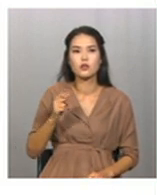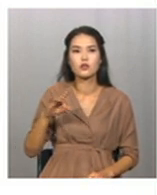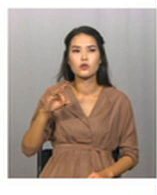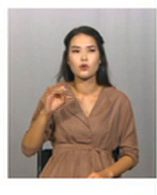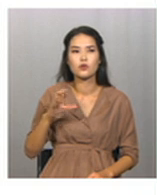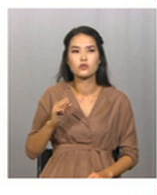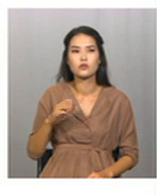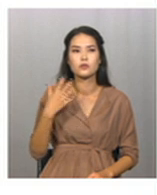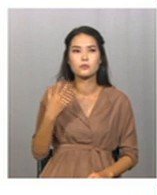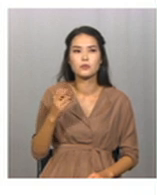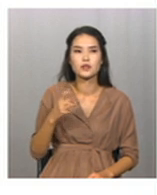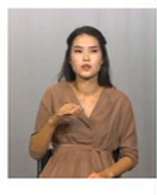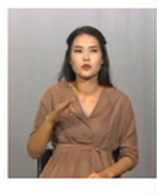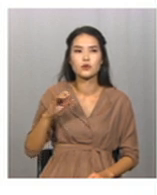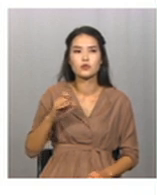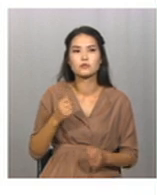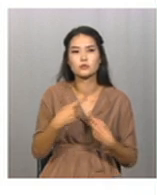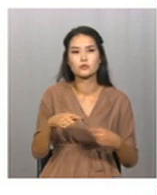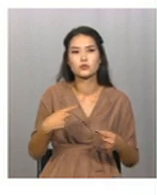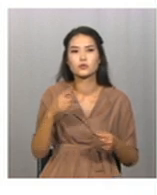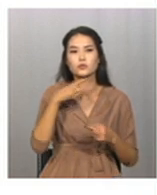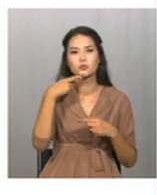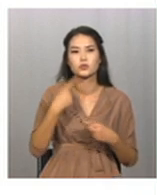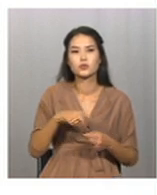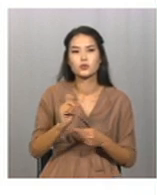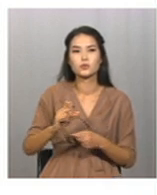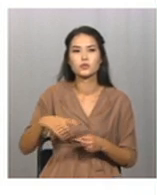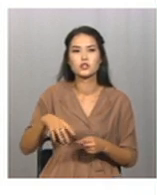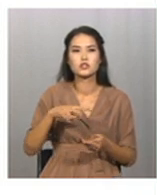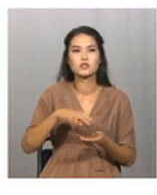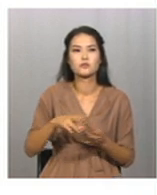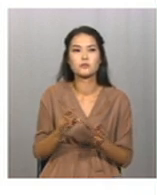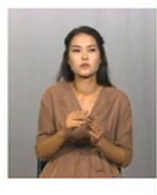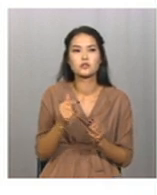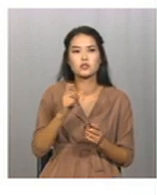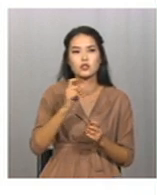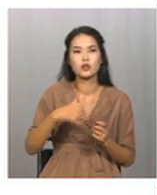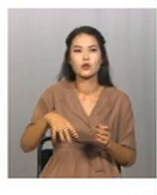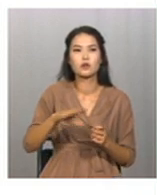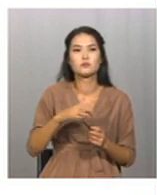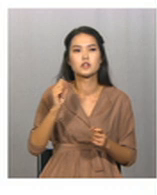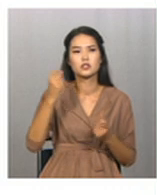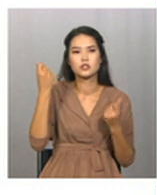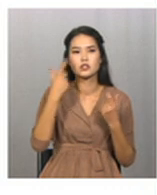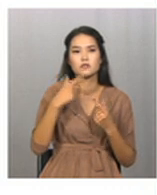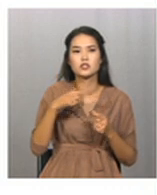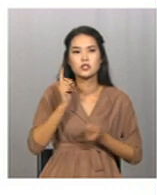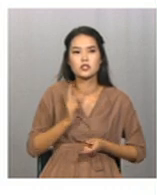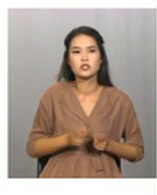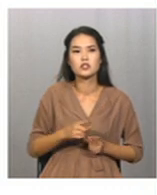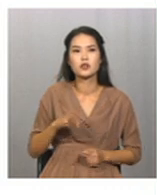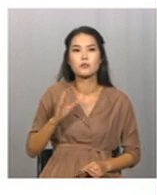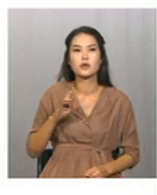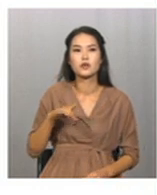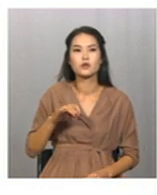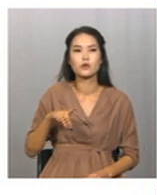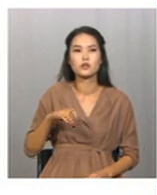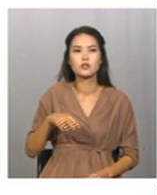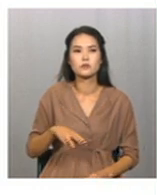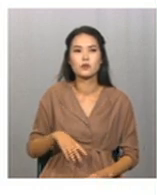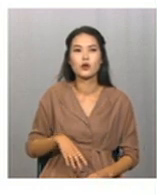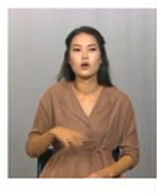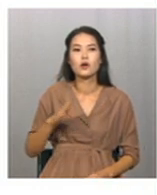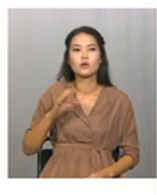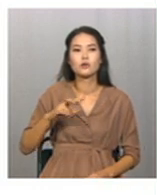Ростов, Петя Ростов и многие другие русские люди, стоявшие вместе с народом и знавшие истинный патриотизм.